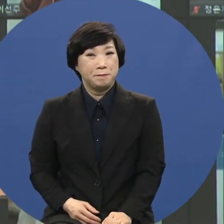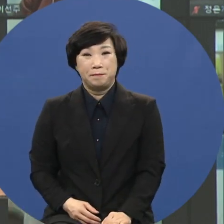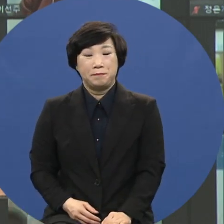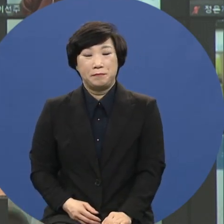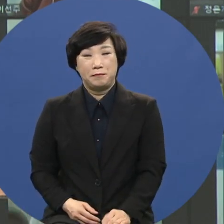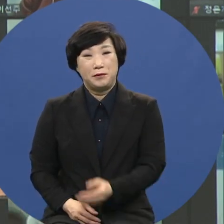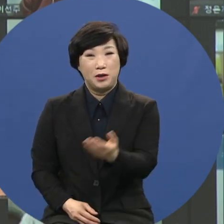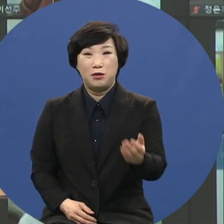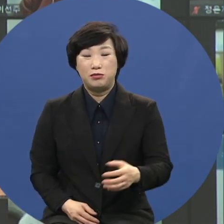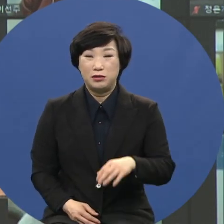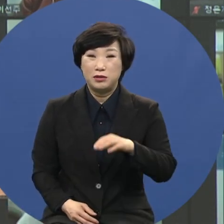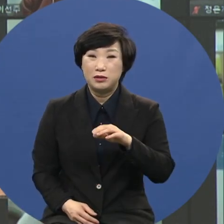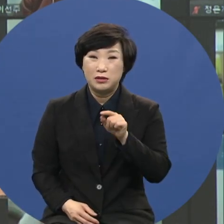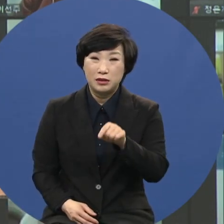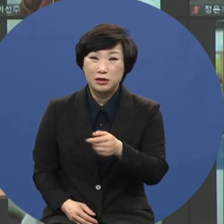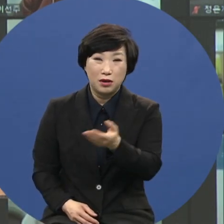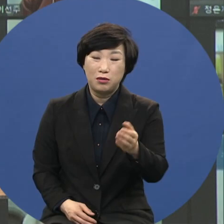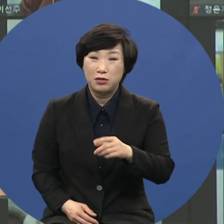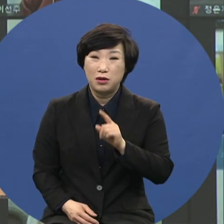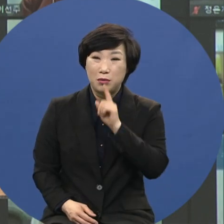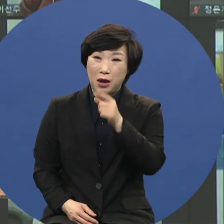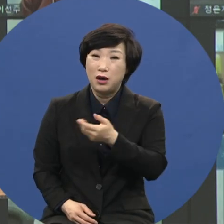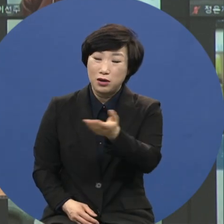어디 그런 말이 함부로 나와 입에서.